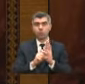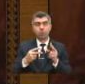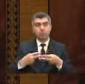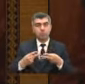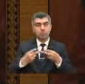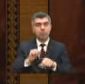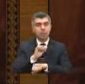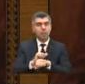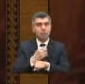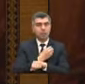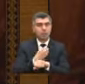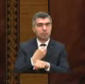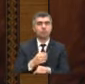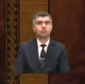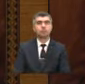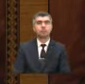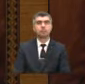وتعميم الحماية الاجتماعية،